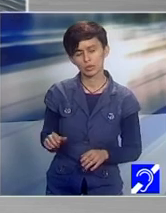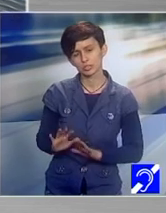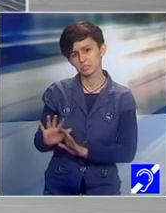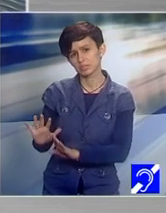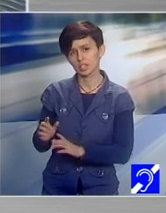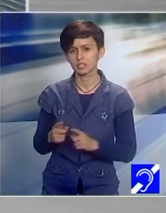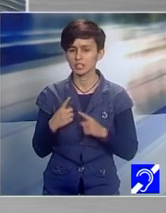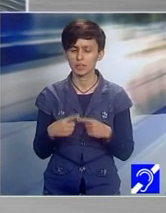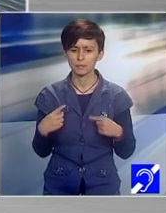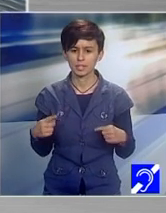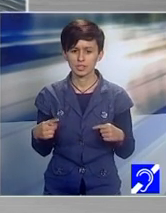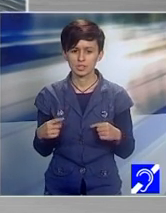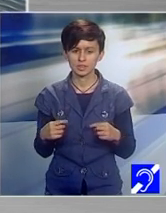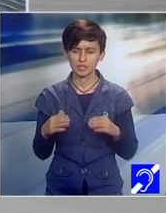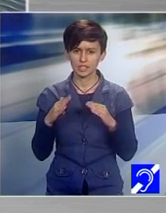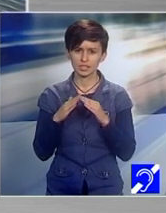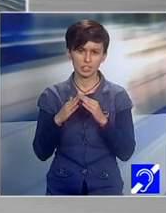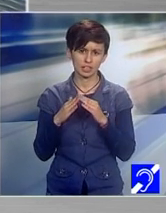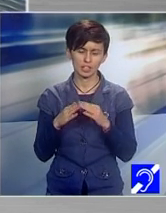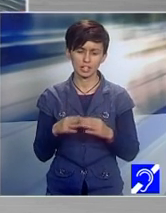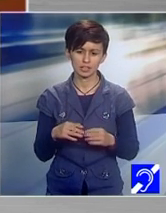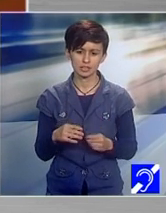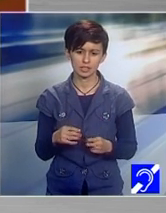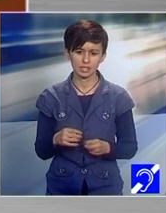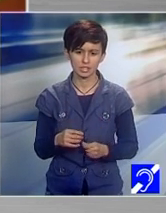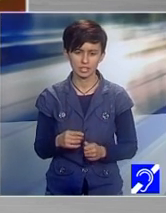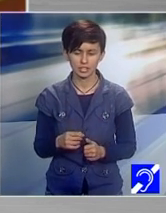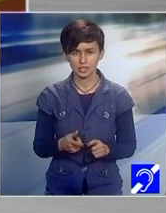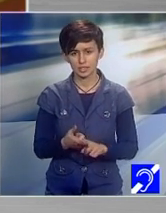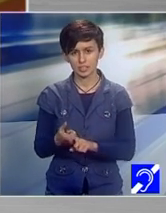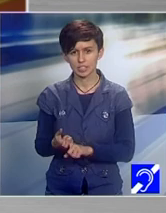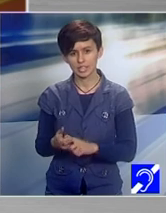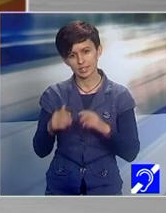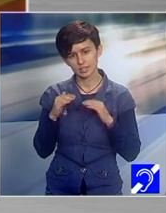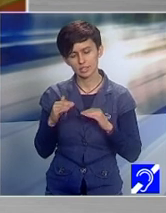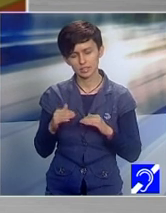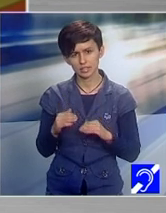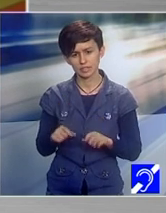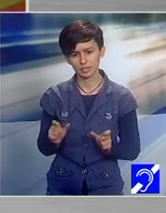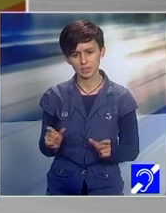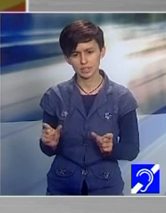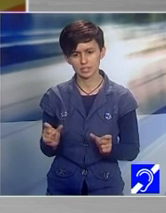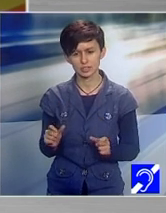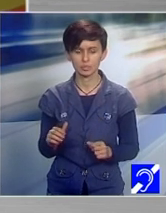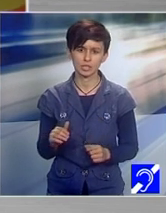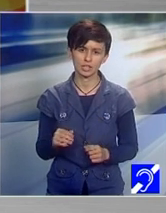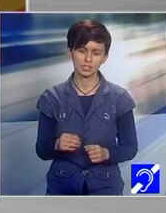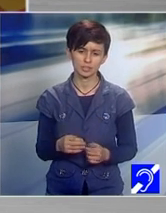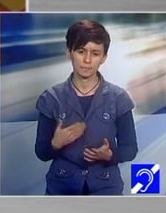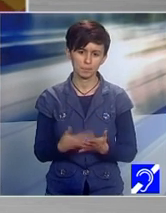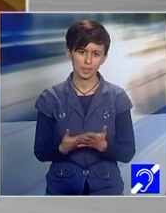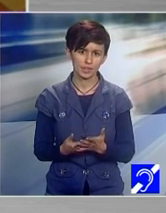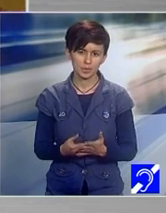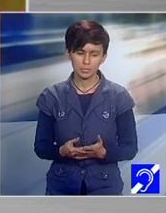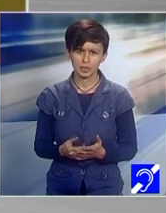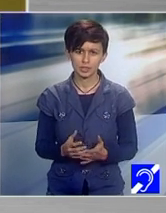imobile care urmează casă bogată, privind nivelul de siguranță sau nivelul de expunere pentru